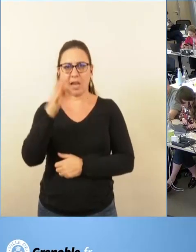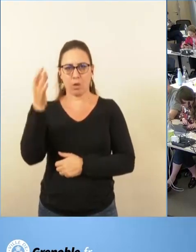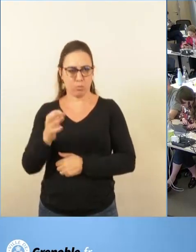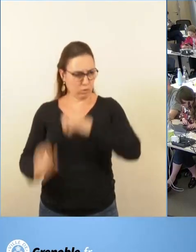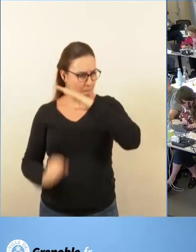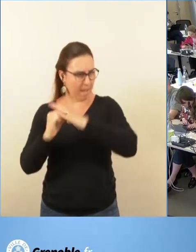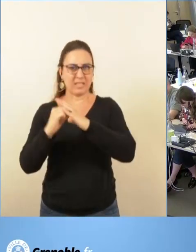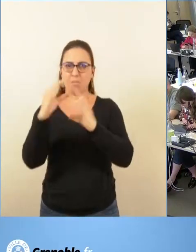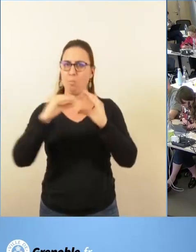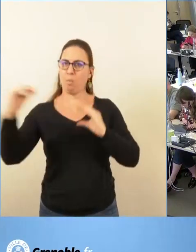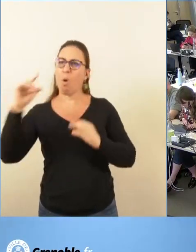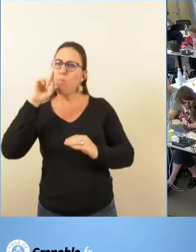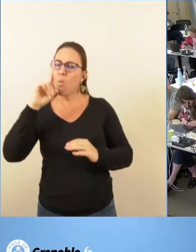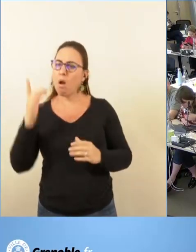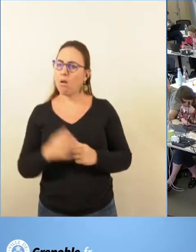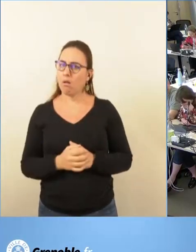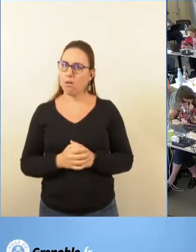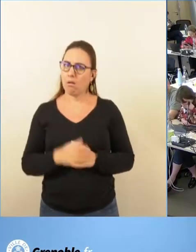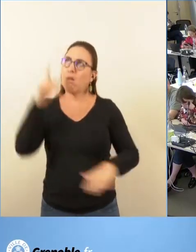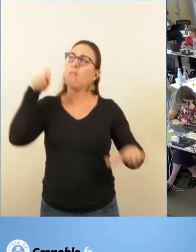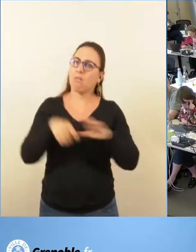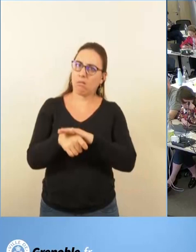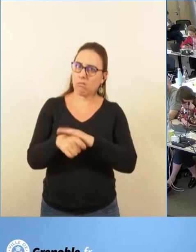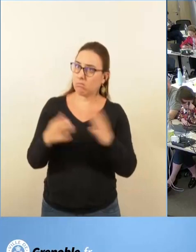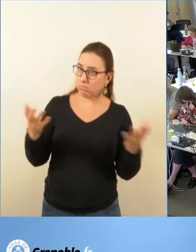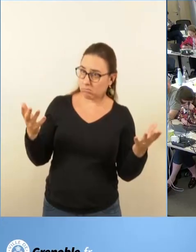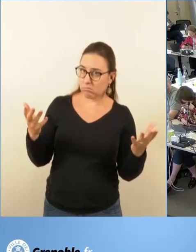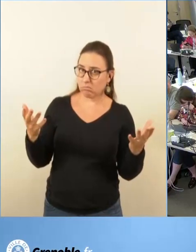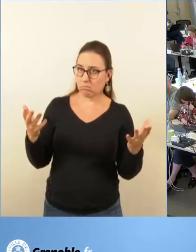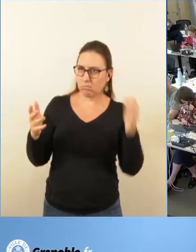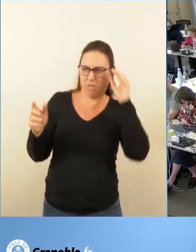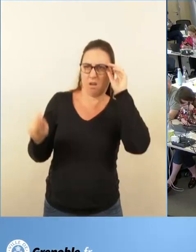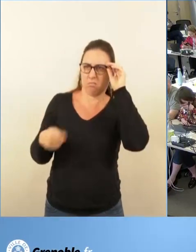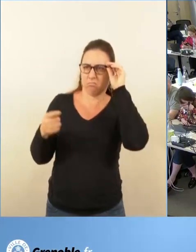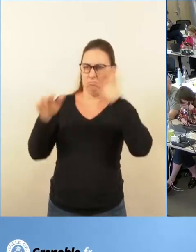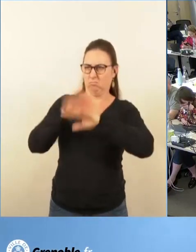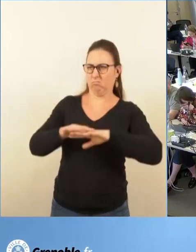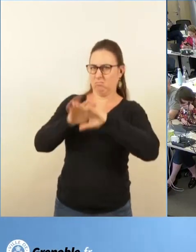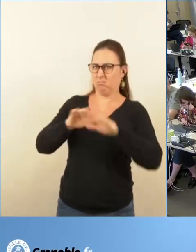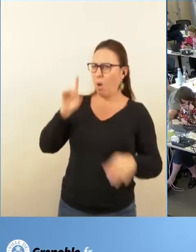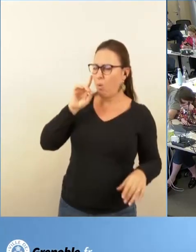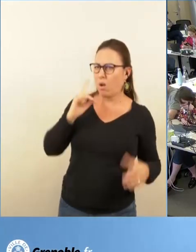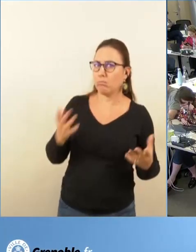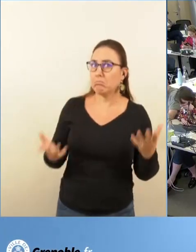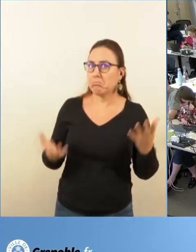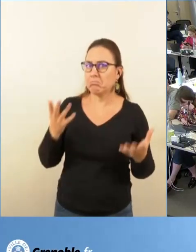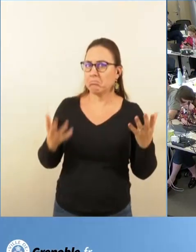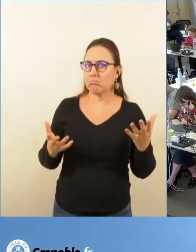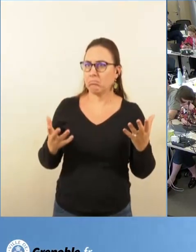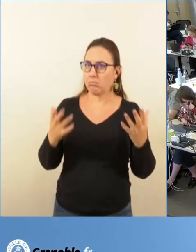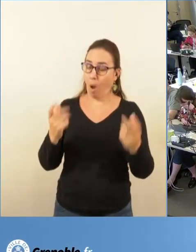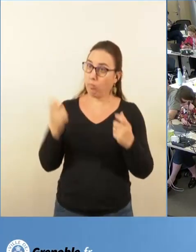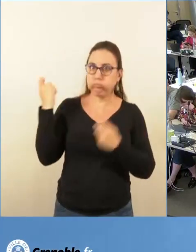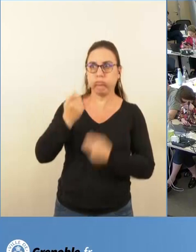maximum c'est pris en charge par facile voilà pourquoi c'est ça me paraît élevé